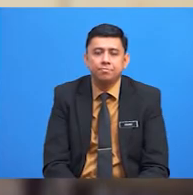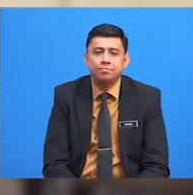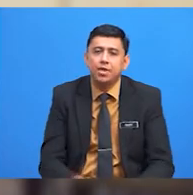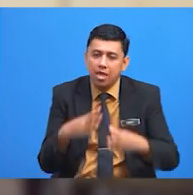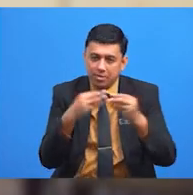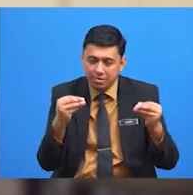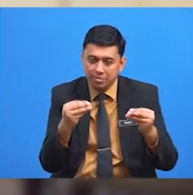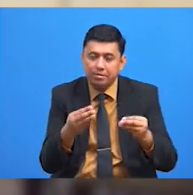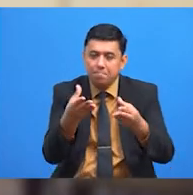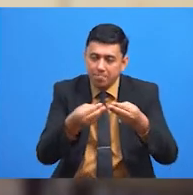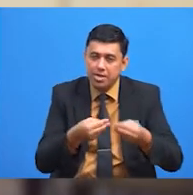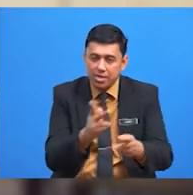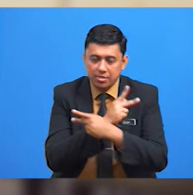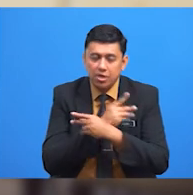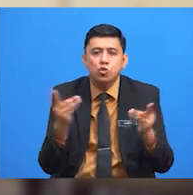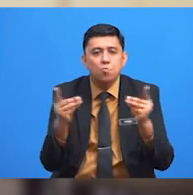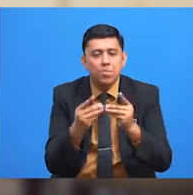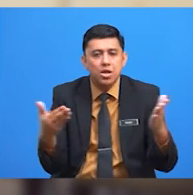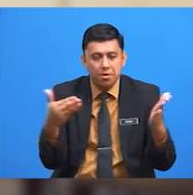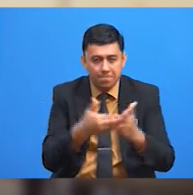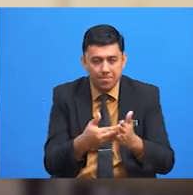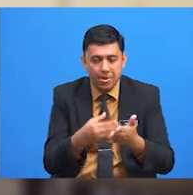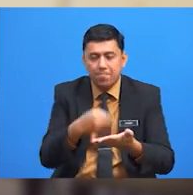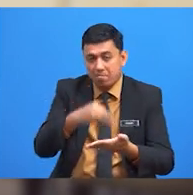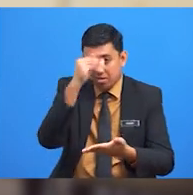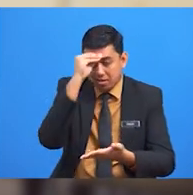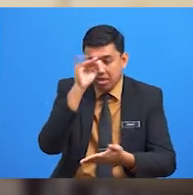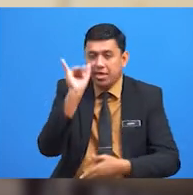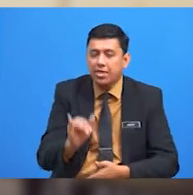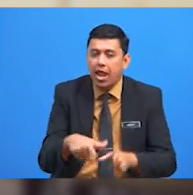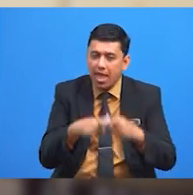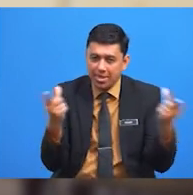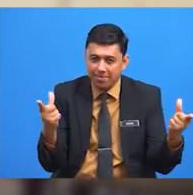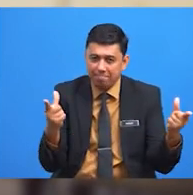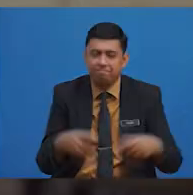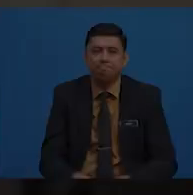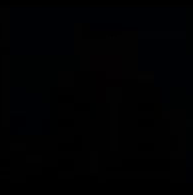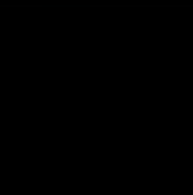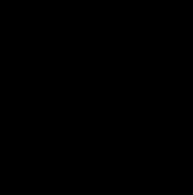Sekian, terima kasih. Jumpa lagi di pembelajaran yang lain.